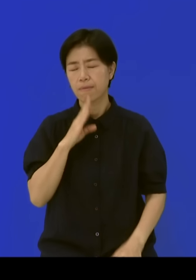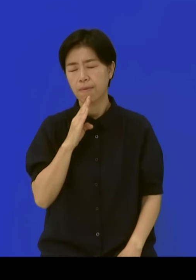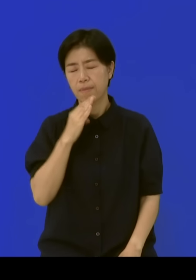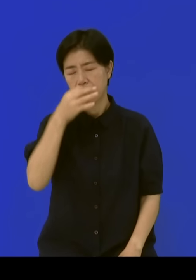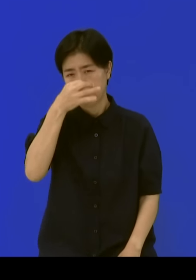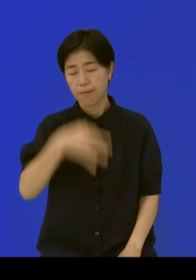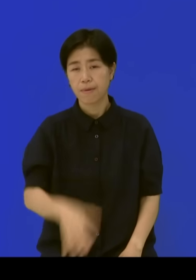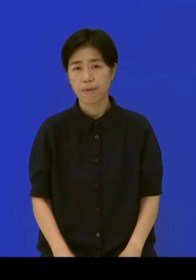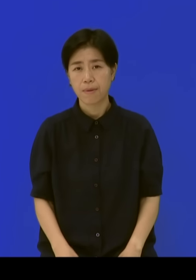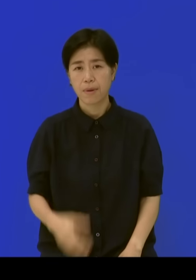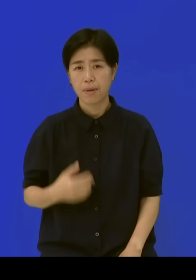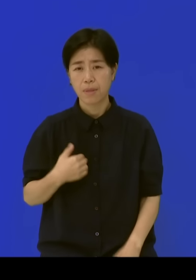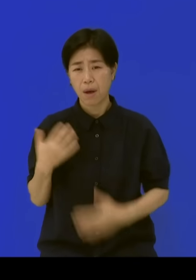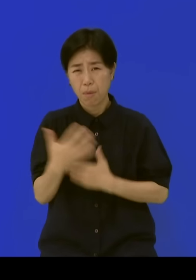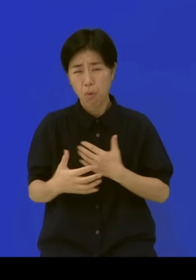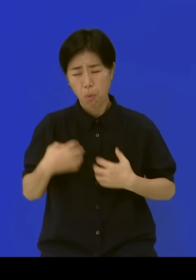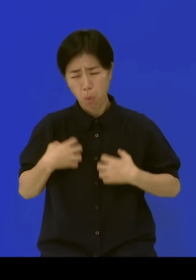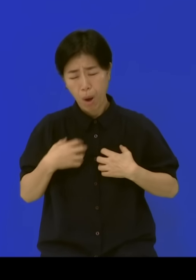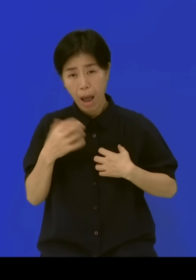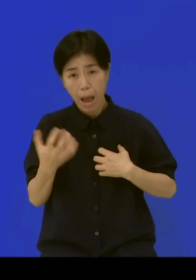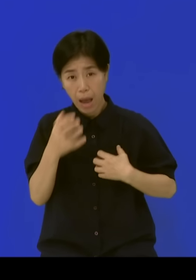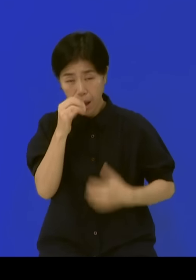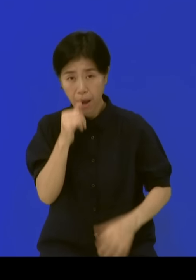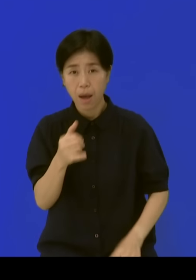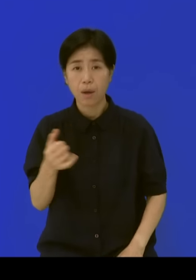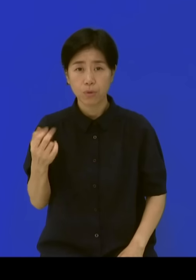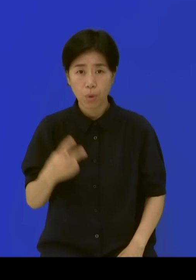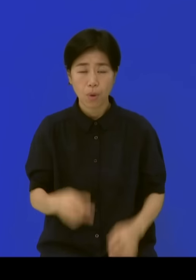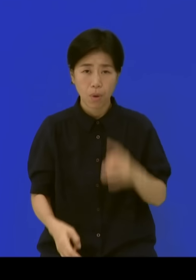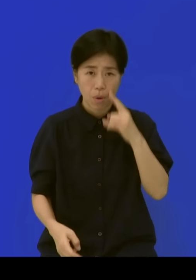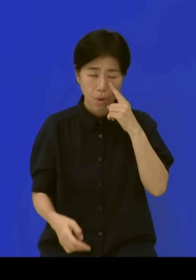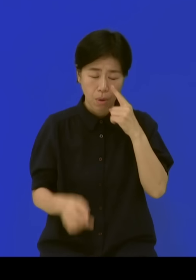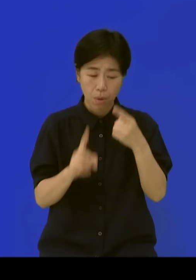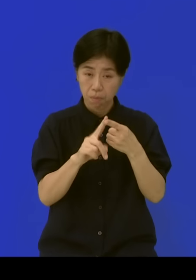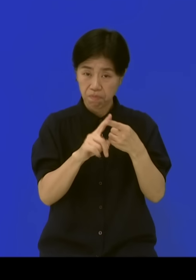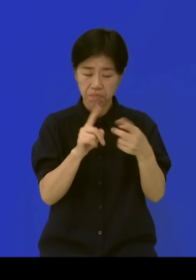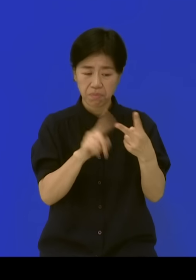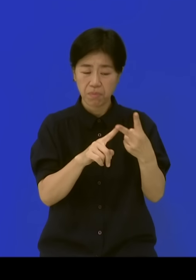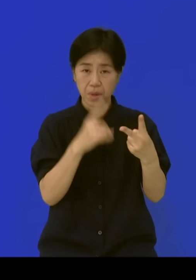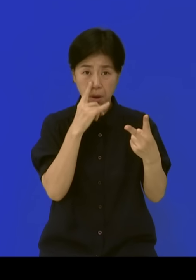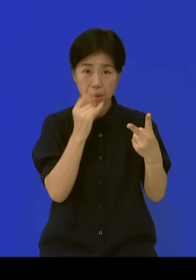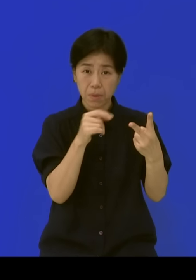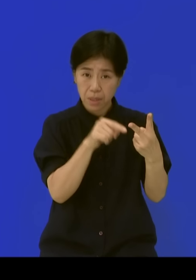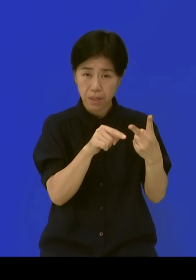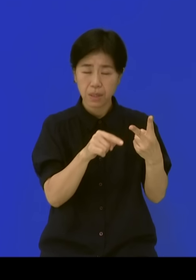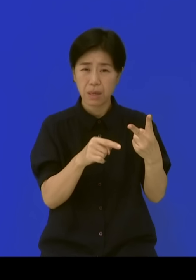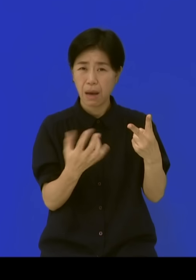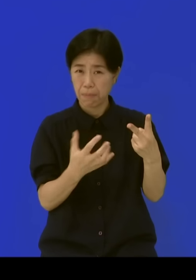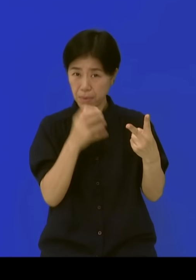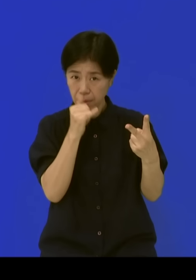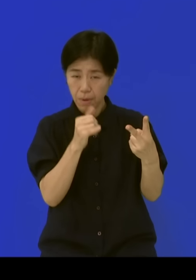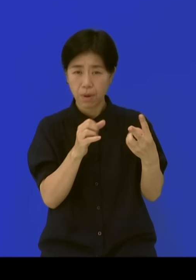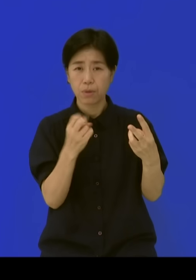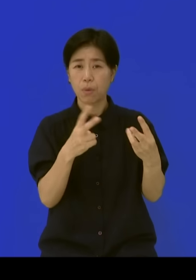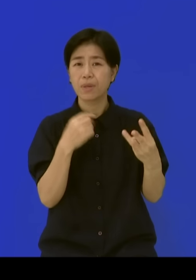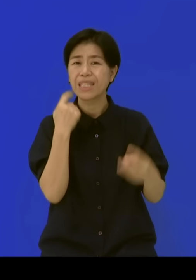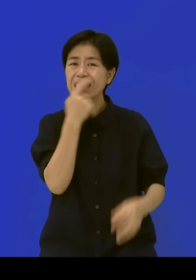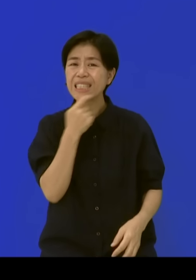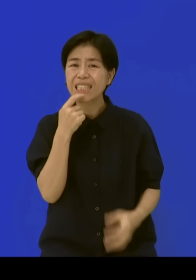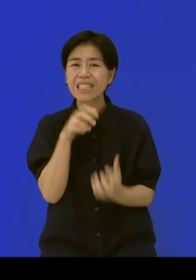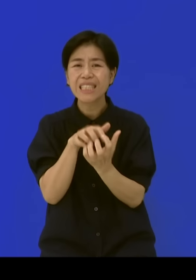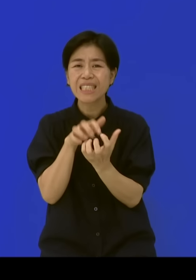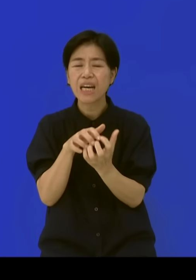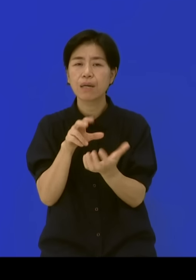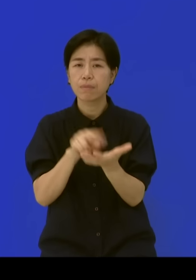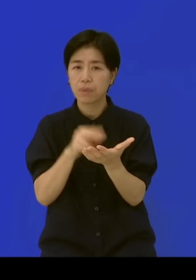예. 골반염도 계속 예. 있었고 그리고 이제 자주 치아 때문에 잘 못 먹으니까 예. 뭐